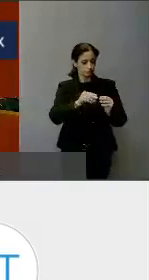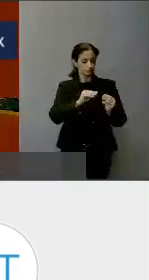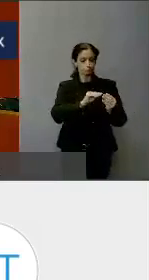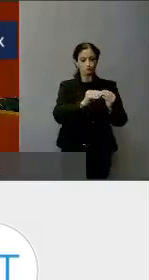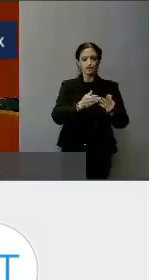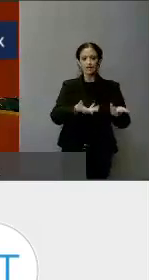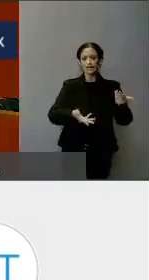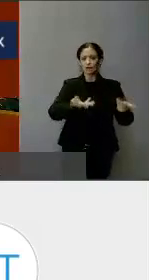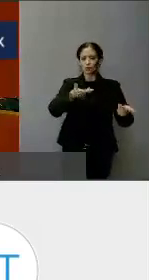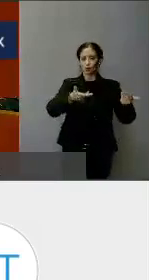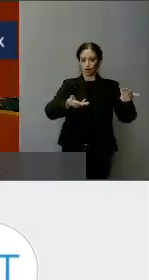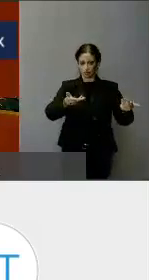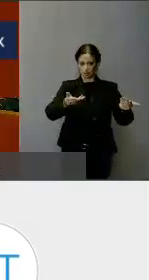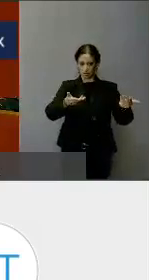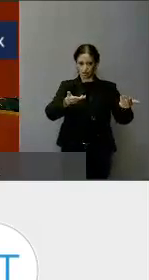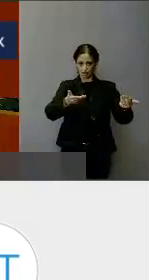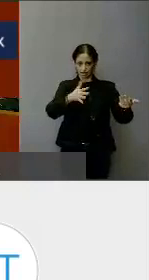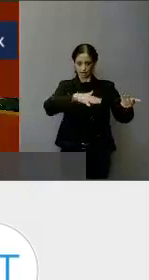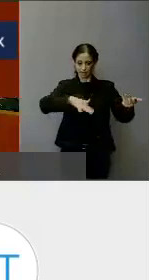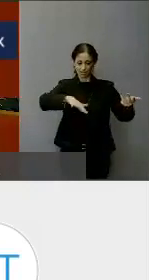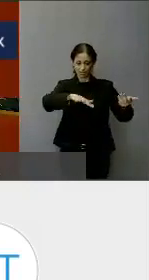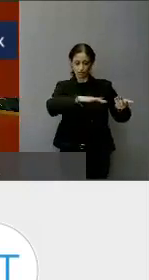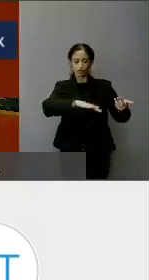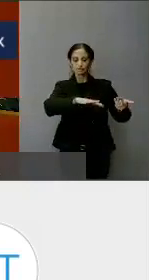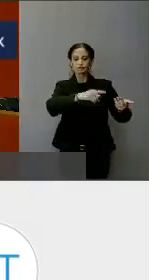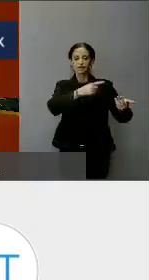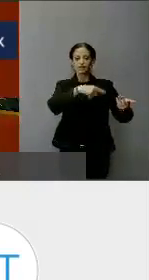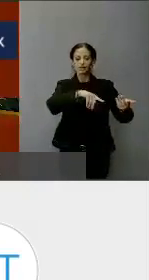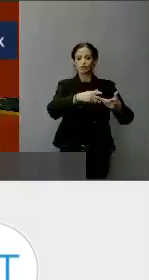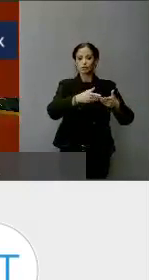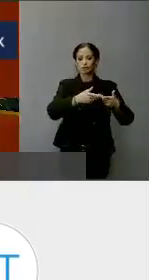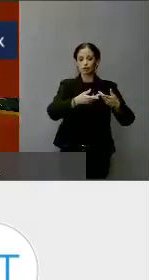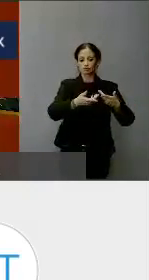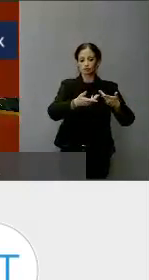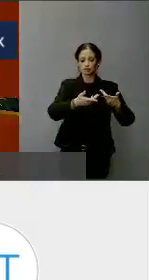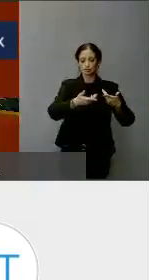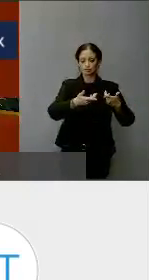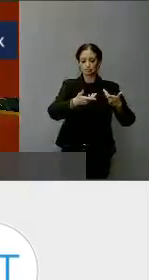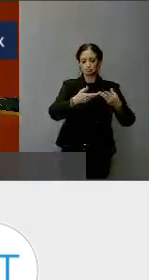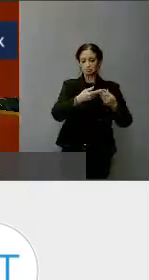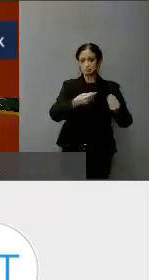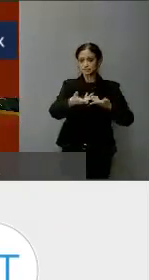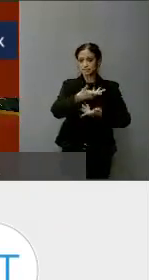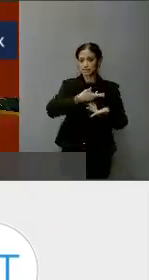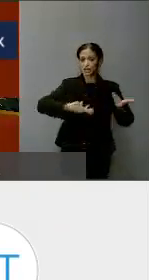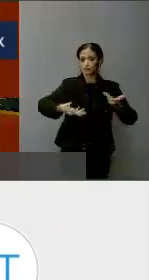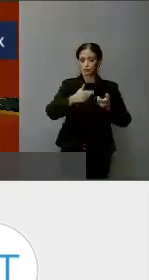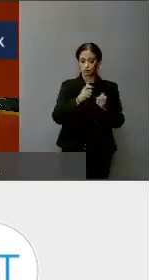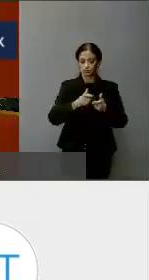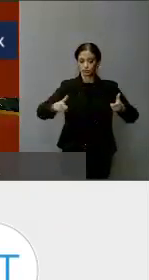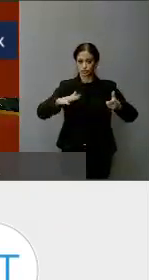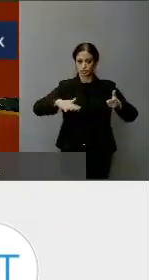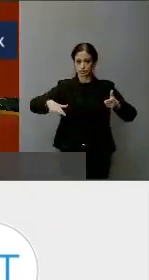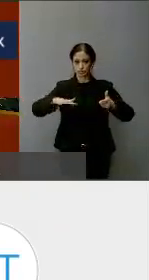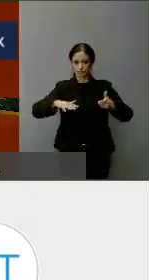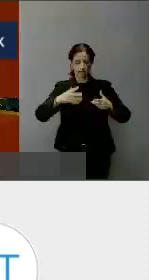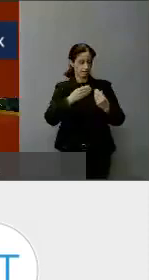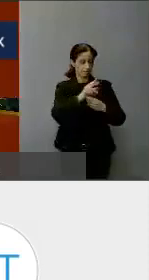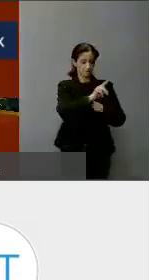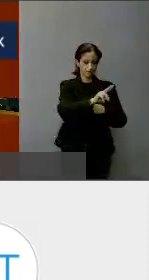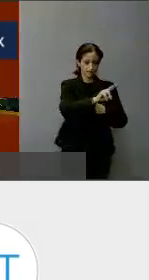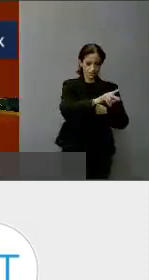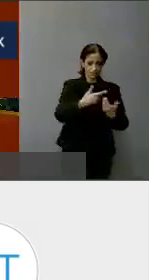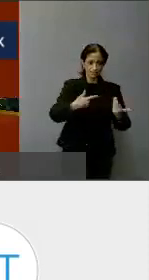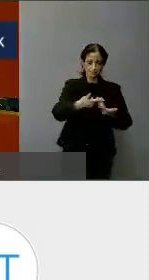aprendo un nuovo rapporto di scambio con la comunità urbana e metropolitana e per cui qua nel